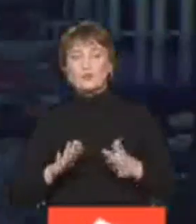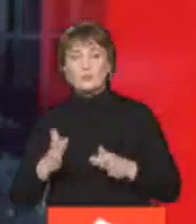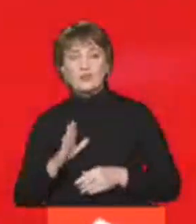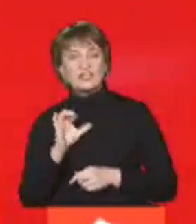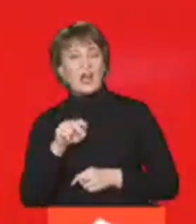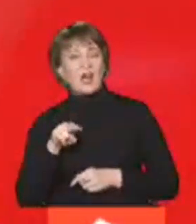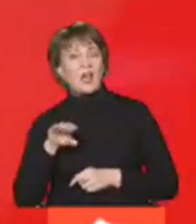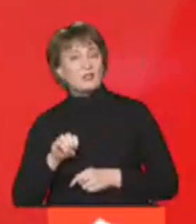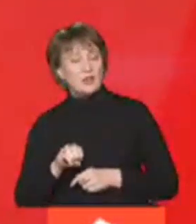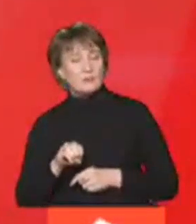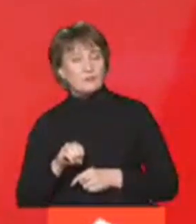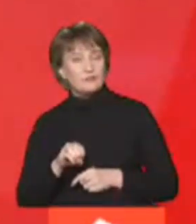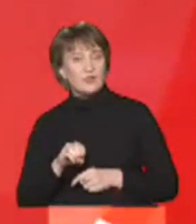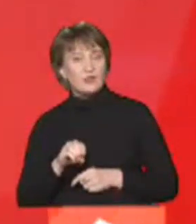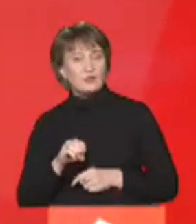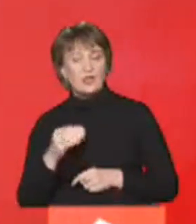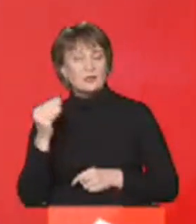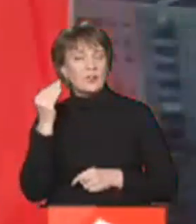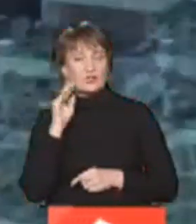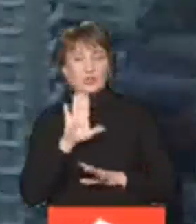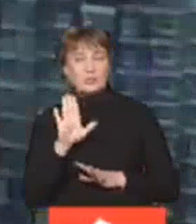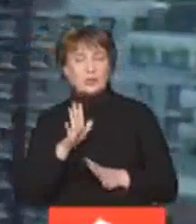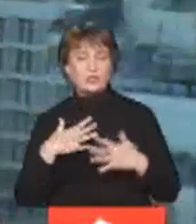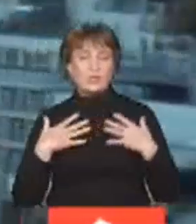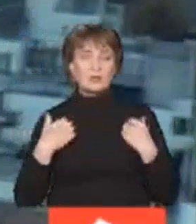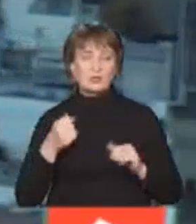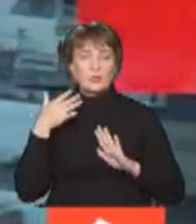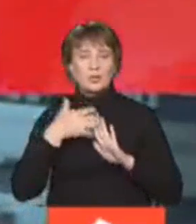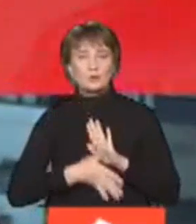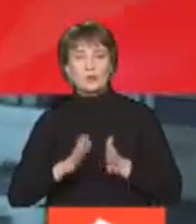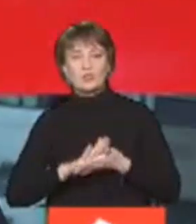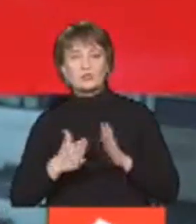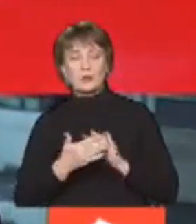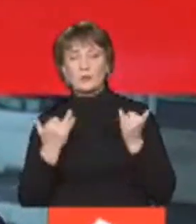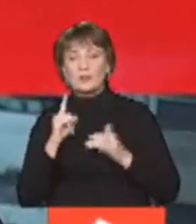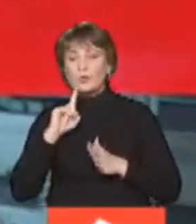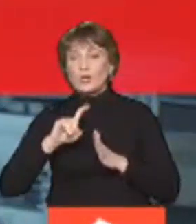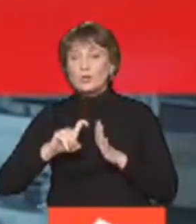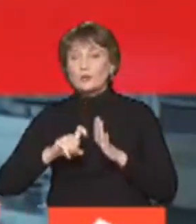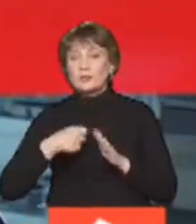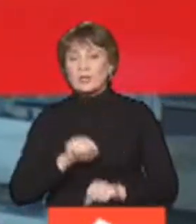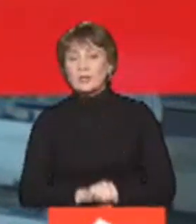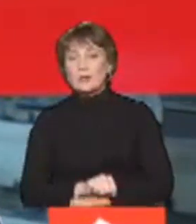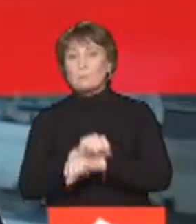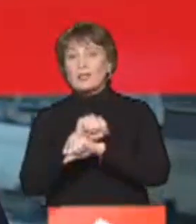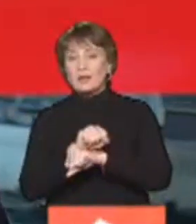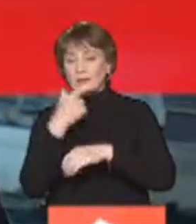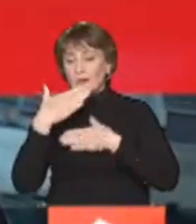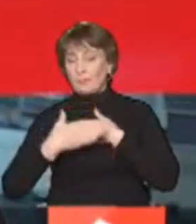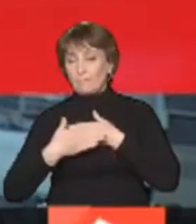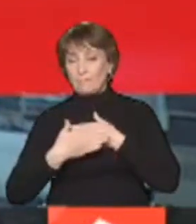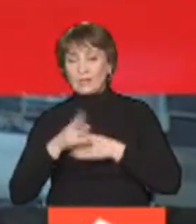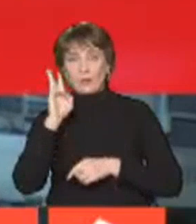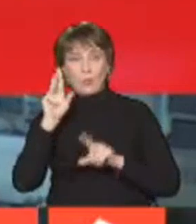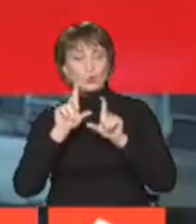але незважаючи ні на здоровий глузд, ні на розуміння ситуації, ми сьогодні дізналися, що мітинг під посольством Сполучених